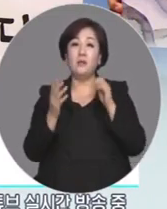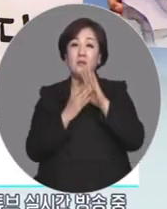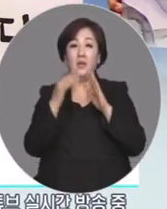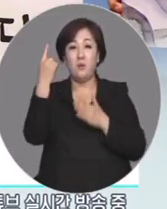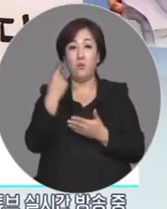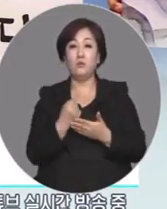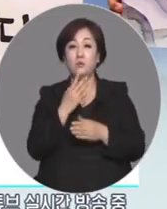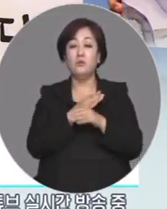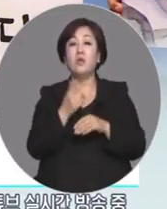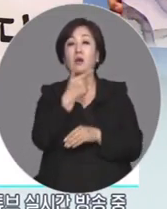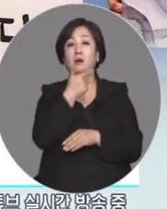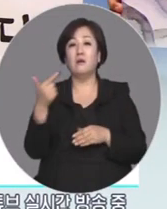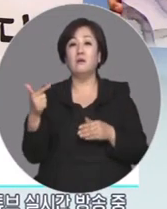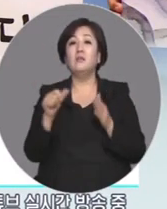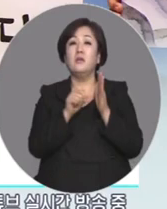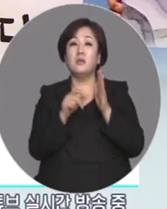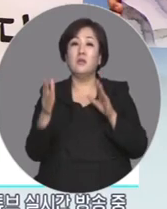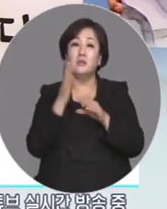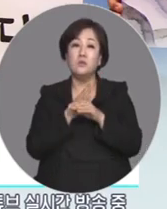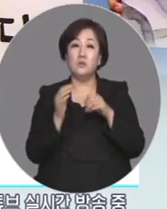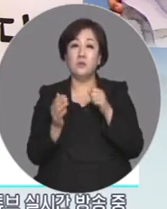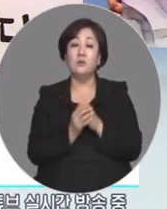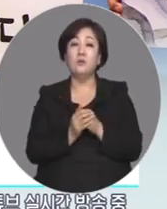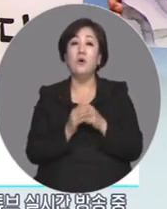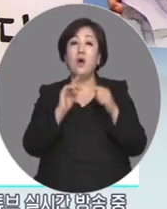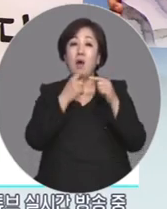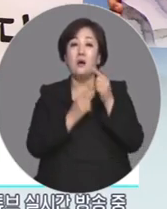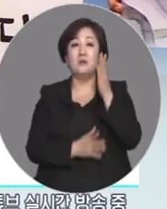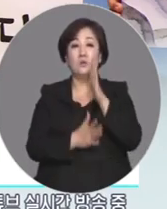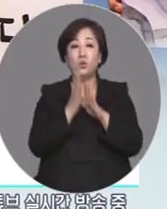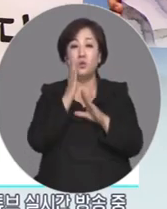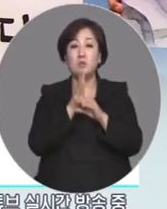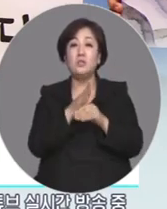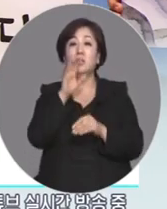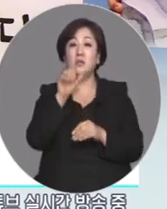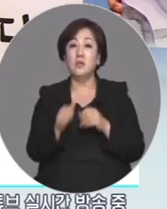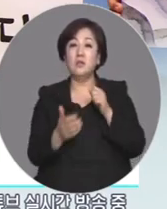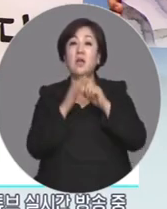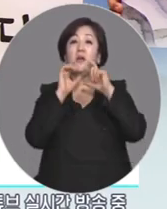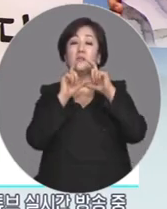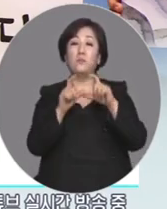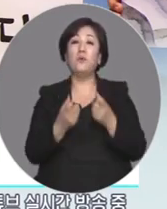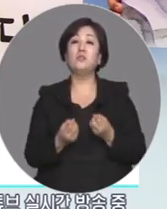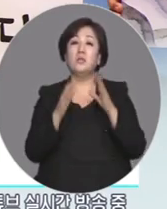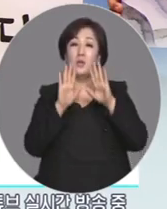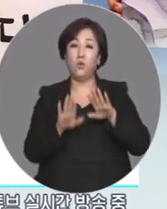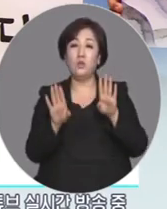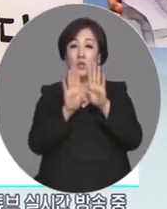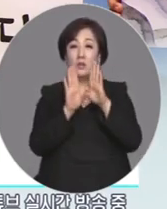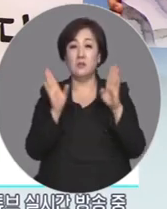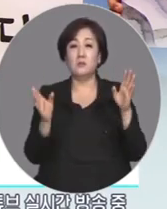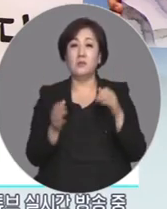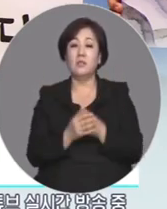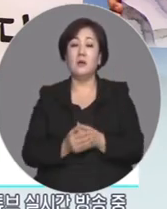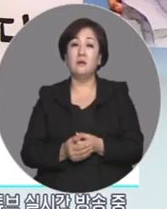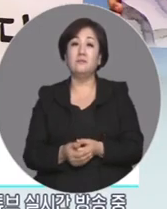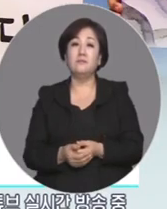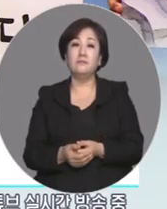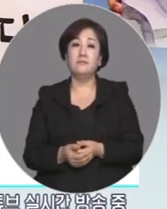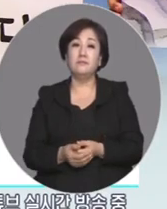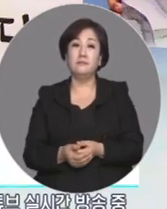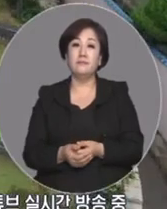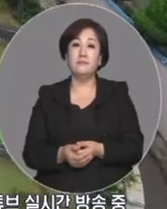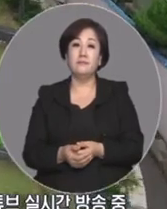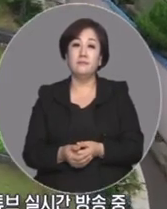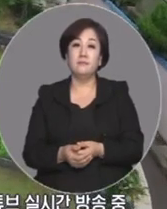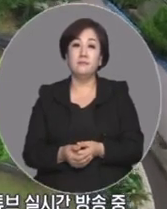인기를 끌고 있는데요 이런 가운데 한글 도시 울산 중구 선포식이 오늘 열렸습니다 김주태 기자입니다